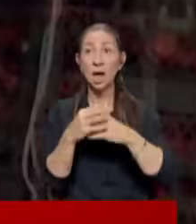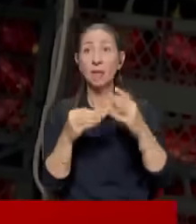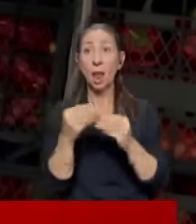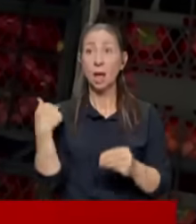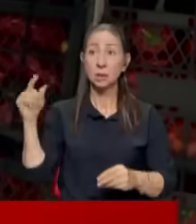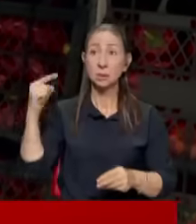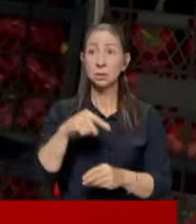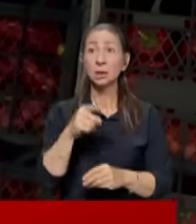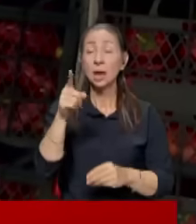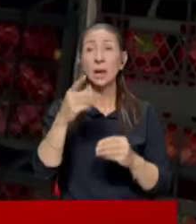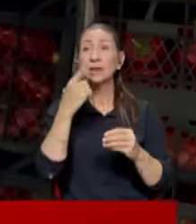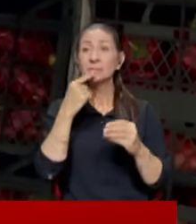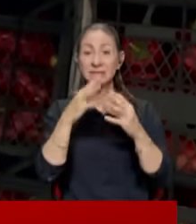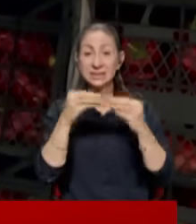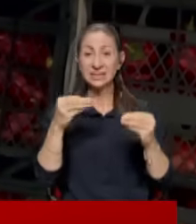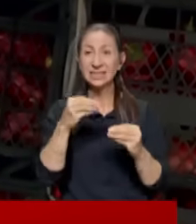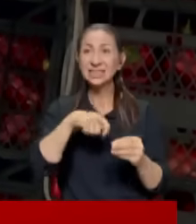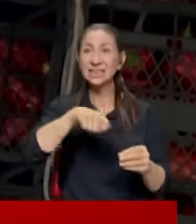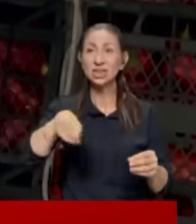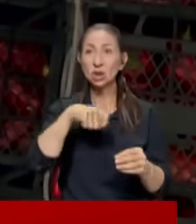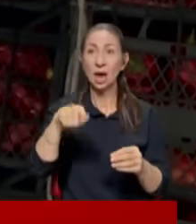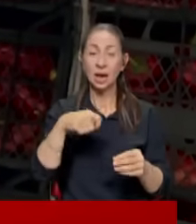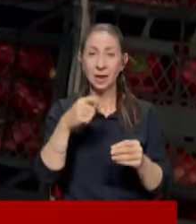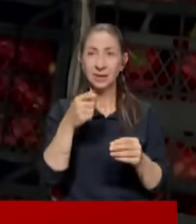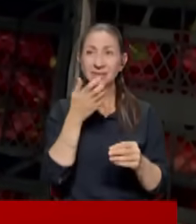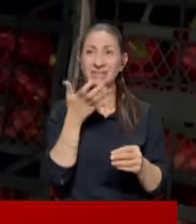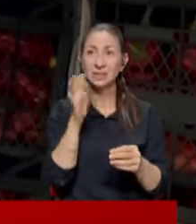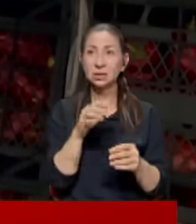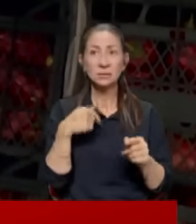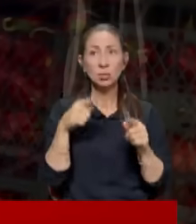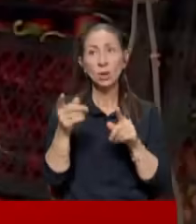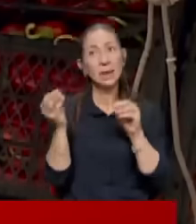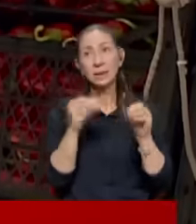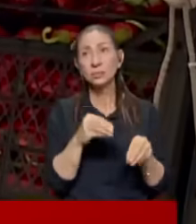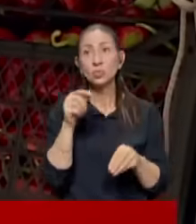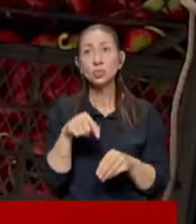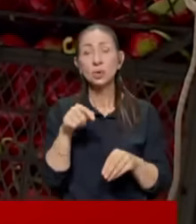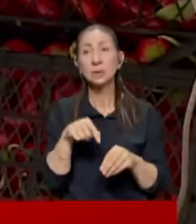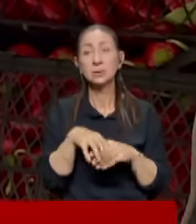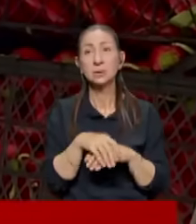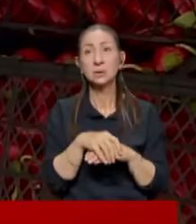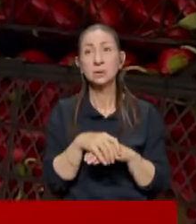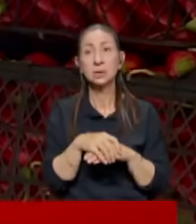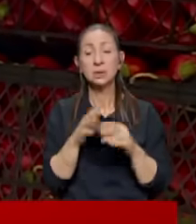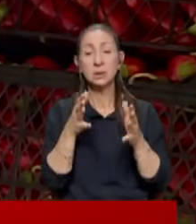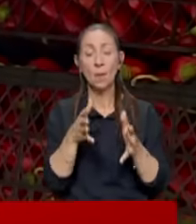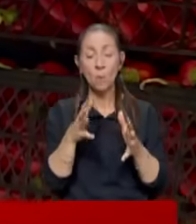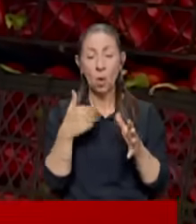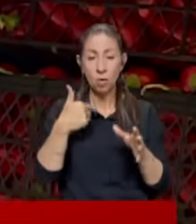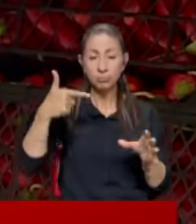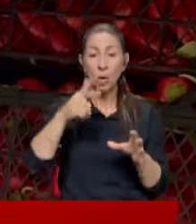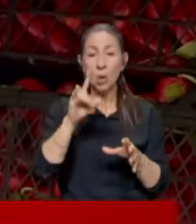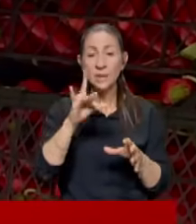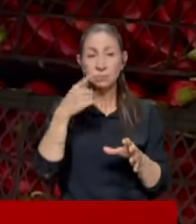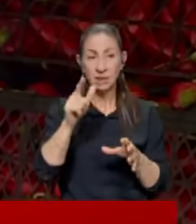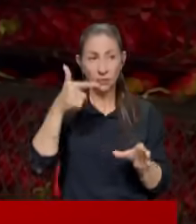geliyorum. Kırmızı kapya biberi, salçalık diyebiliriz. Şimdilik ben bunu getirdim. Şu an depomu yani yaklaşık 15